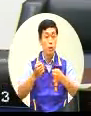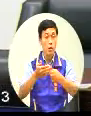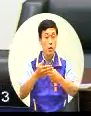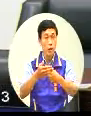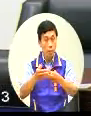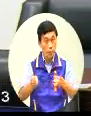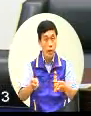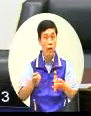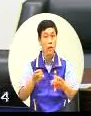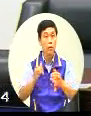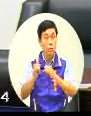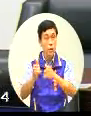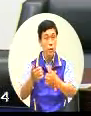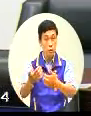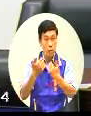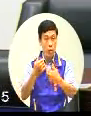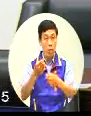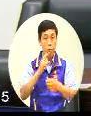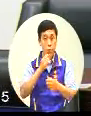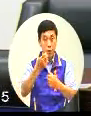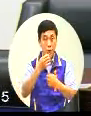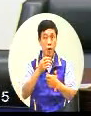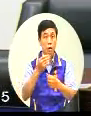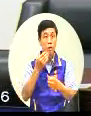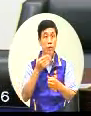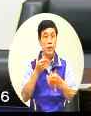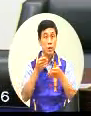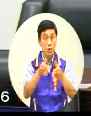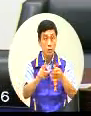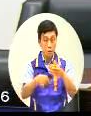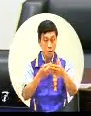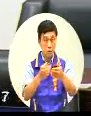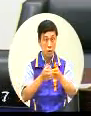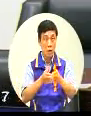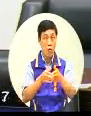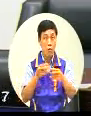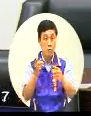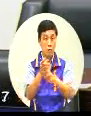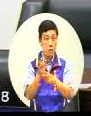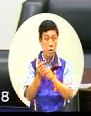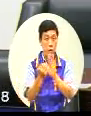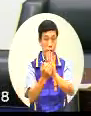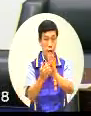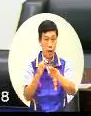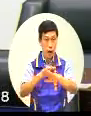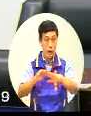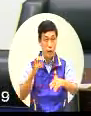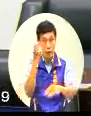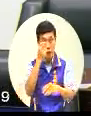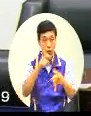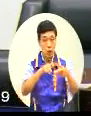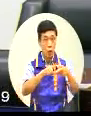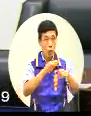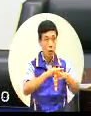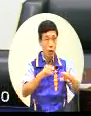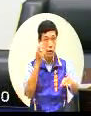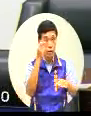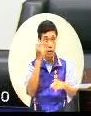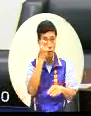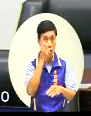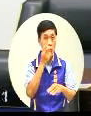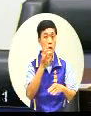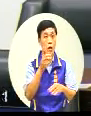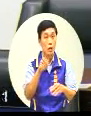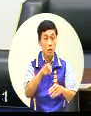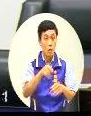请的这个场，我不特定是哪一个啦，只要他有通过我们的消防安全检查、公安安全检查，最起码他是没有